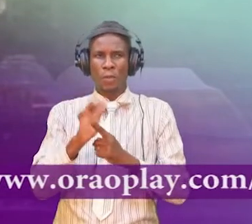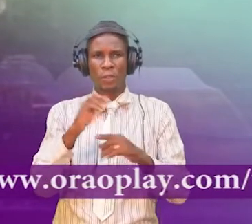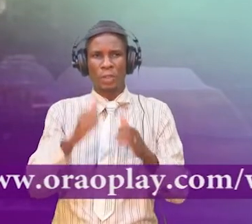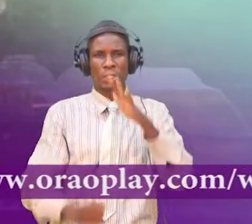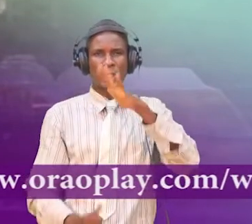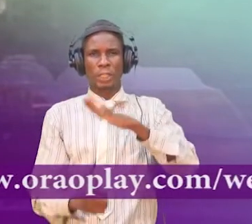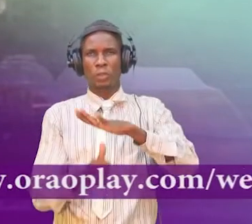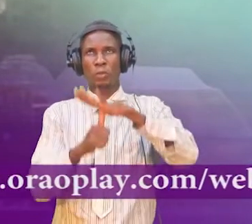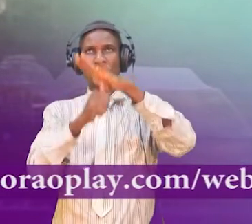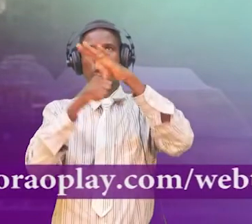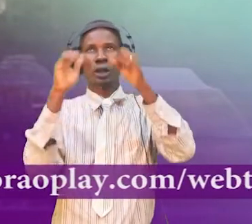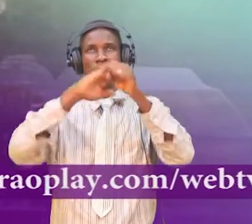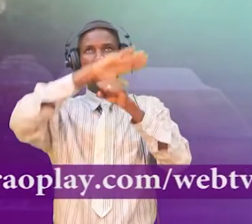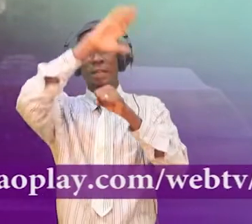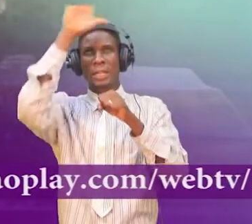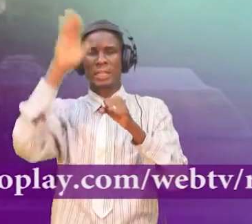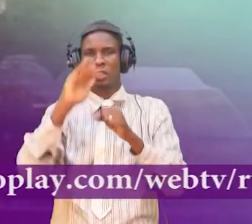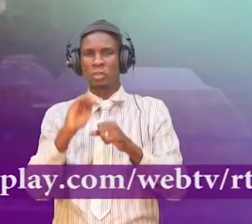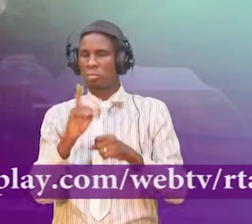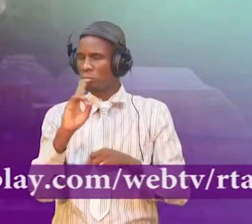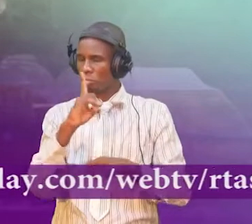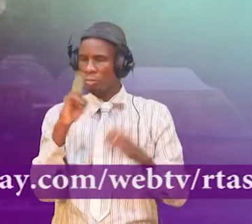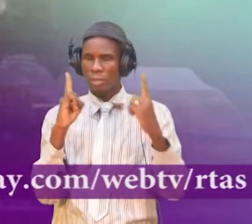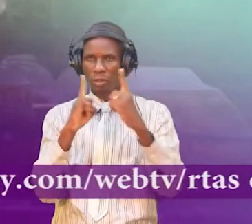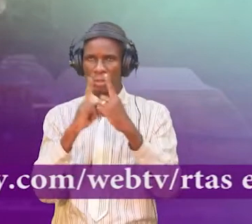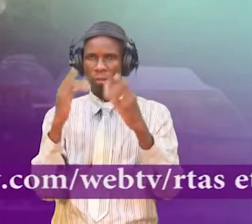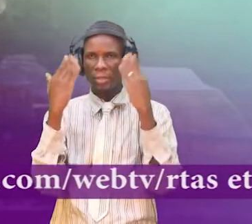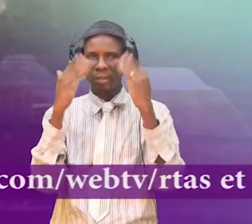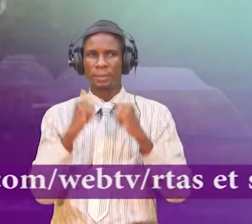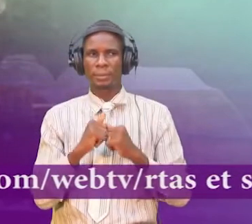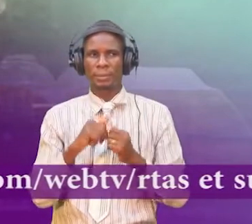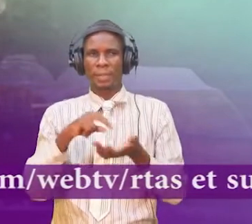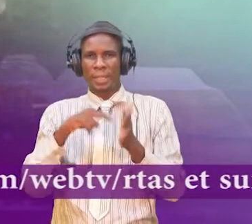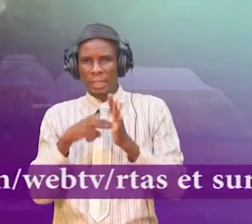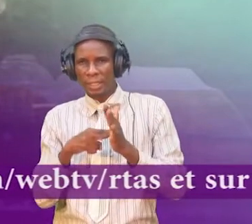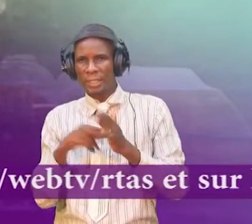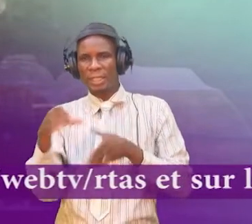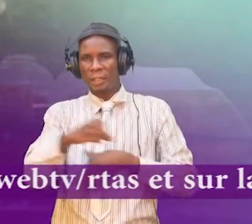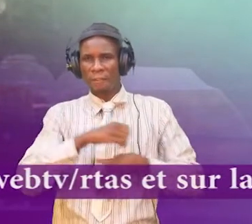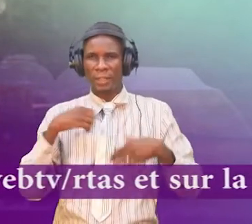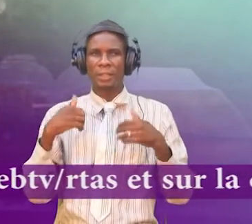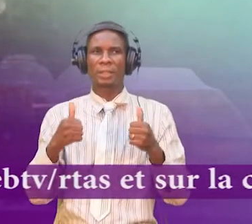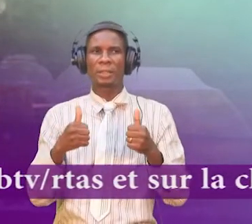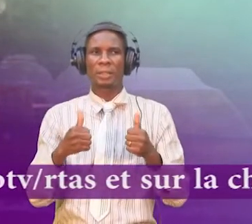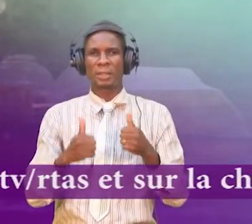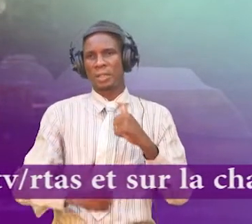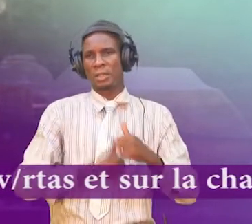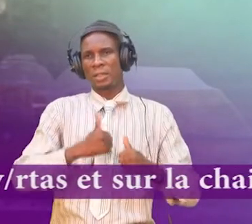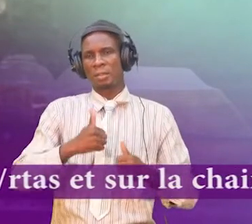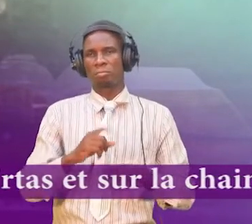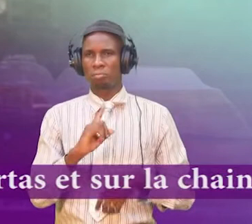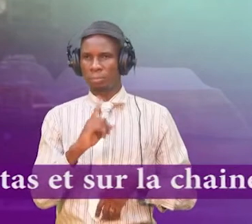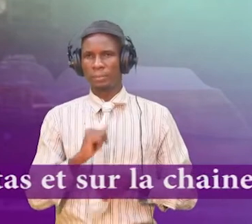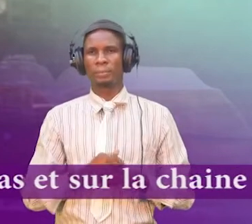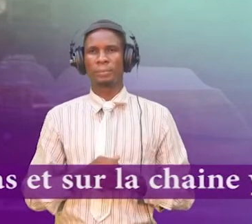bazali kobuta po ete bakoma likolo kokutana na nzambe. Bazali komisalisa ete bakuwa